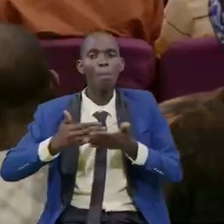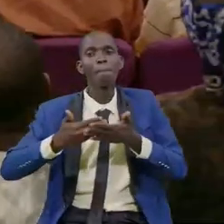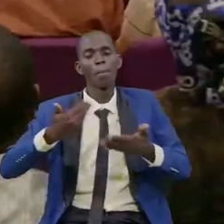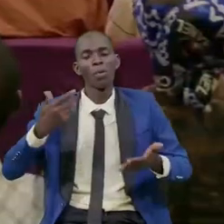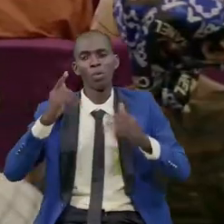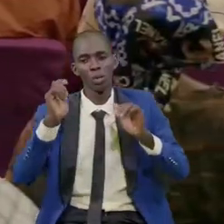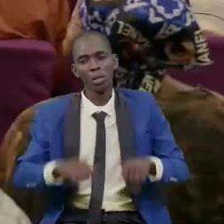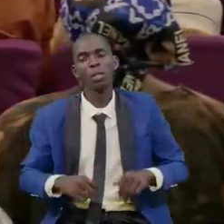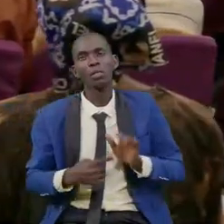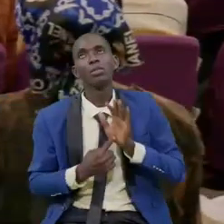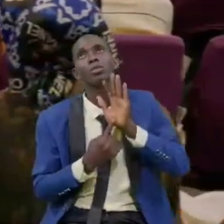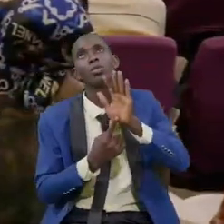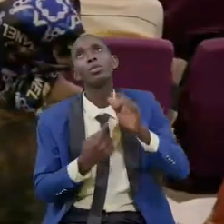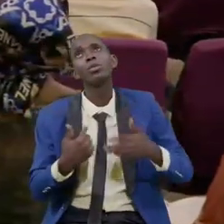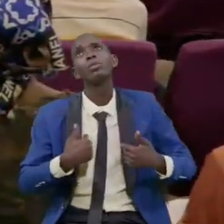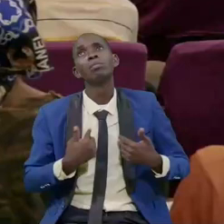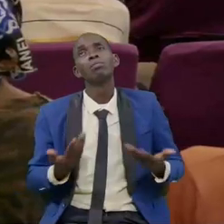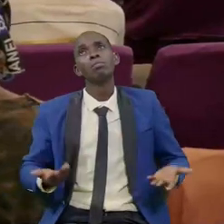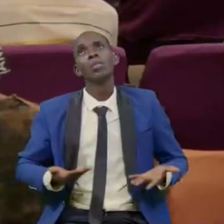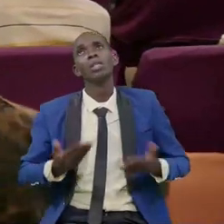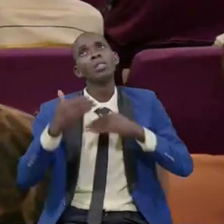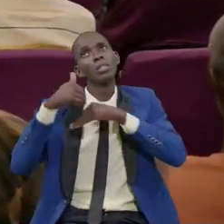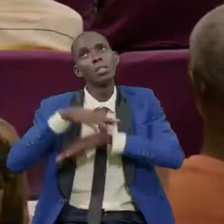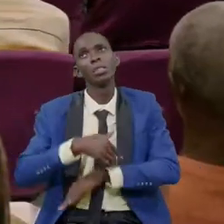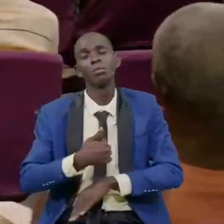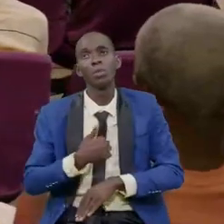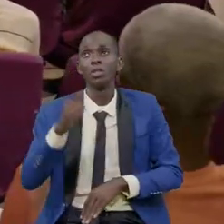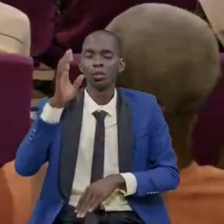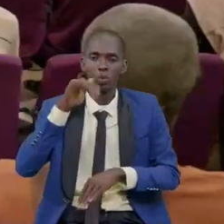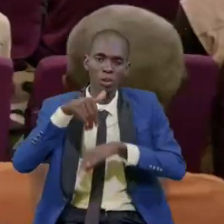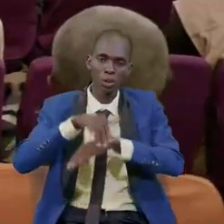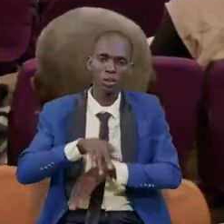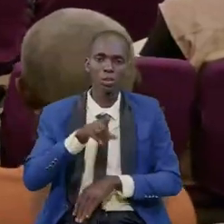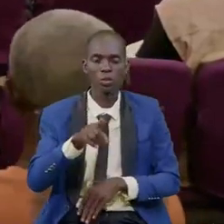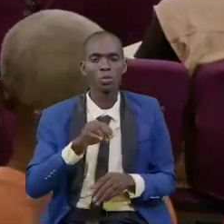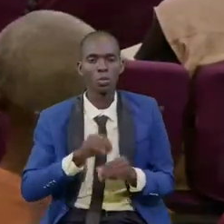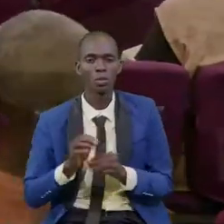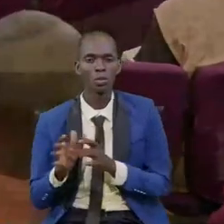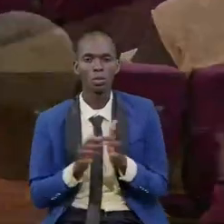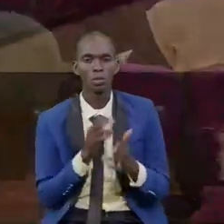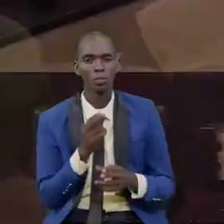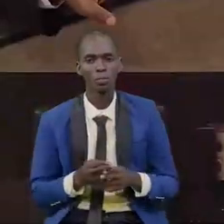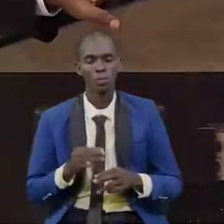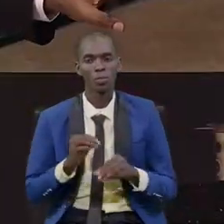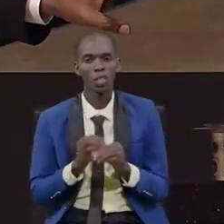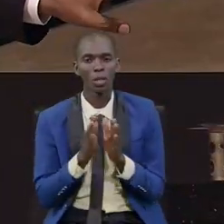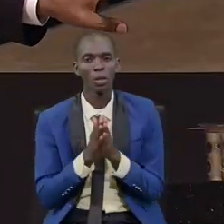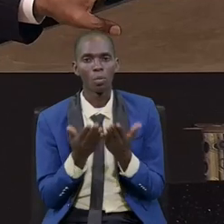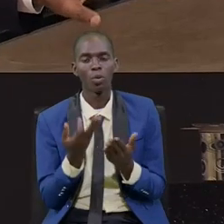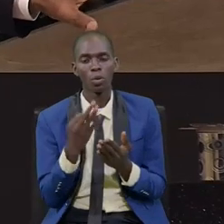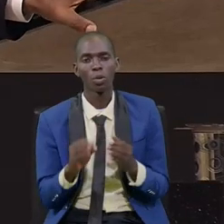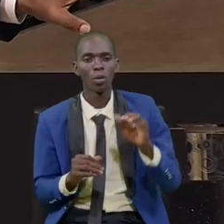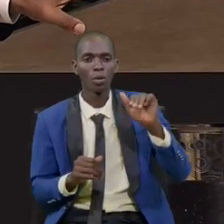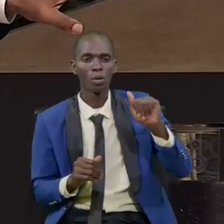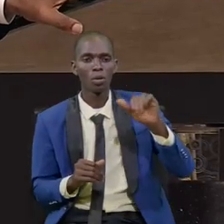voici, envoie-moi. Il vous enverra. Nous allons aux Actes des